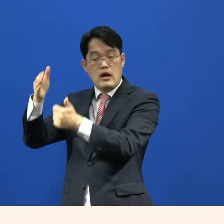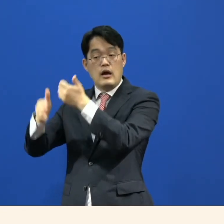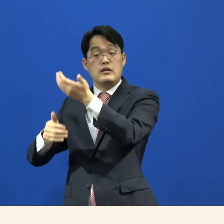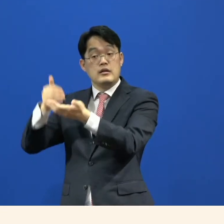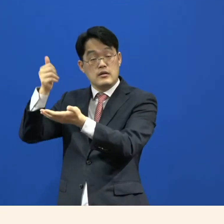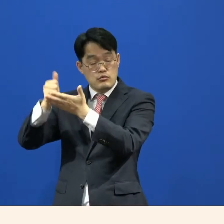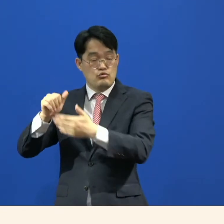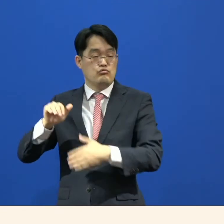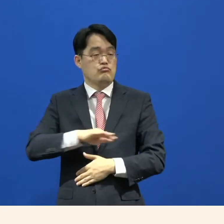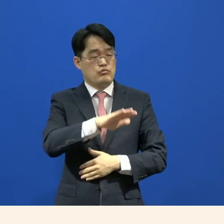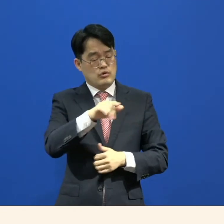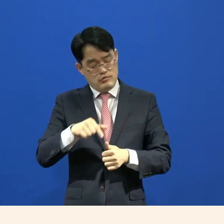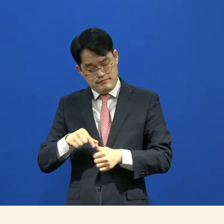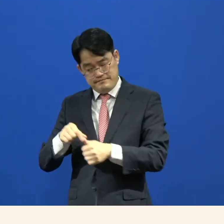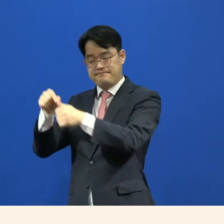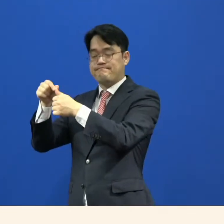없습니다.